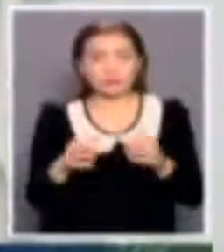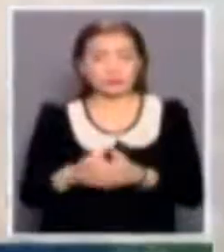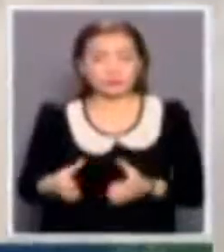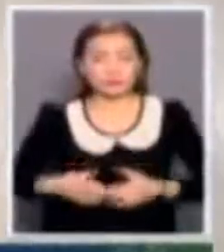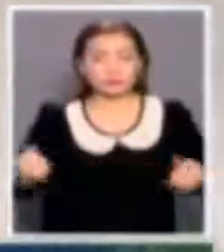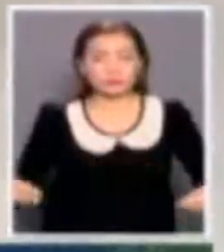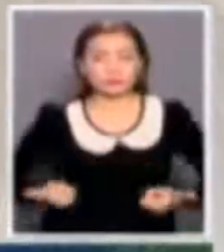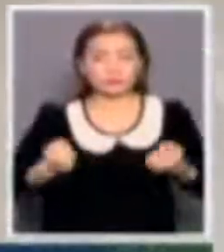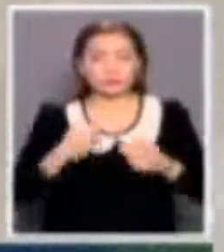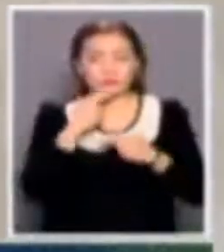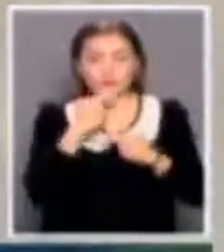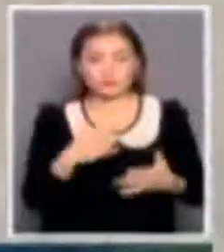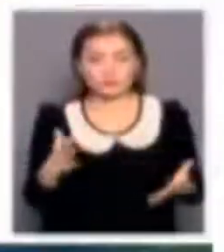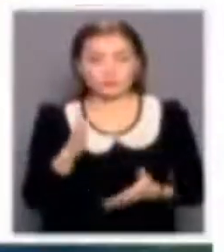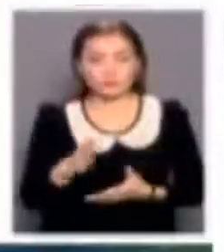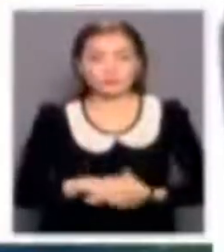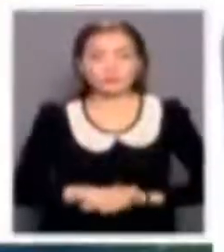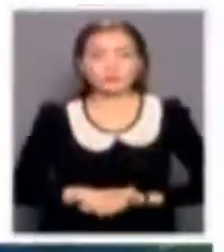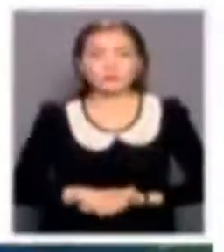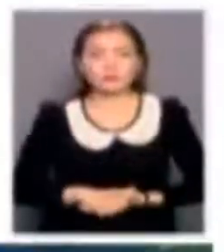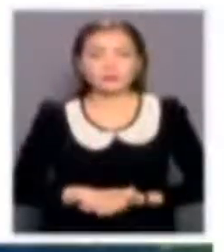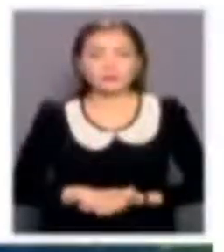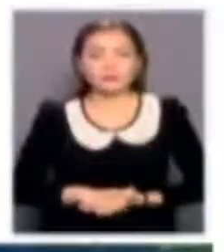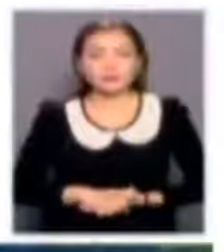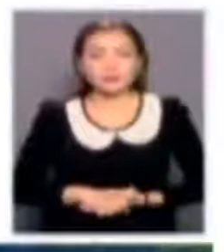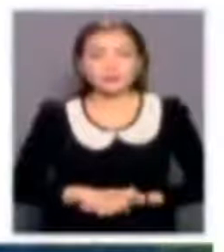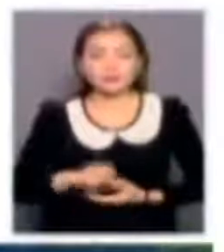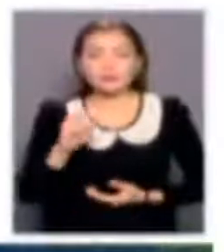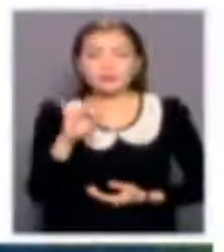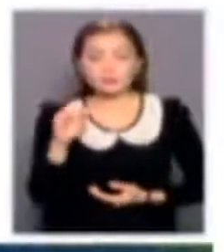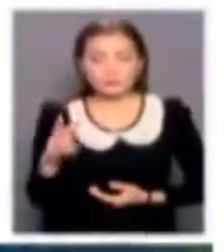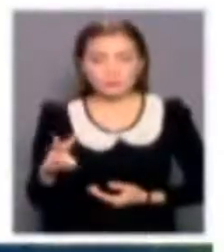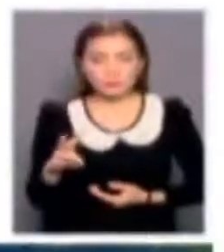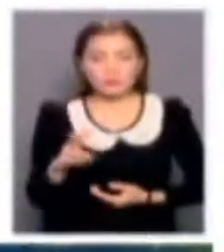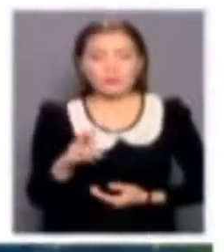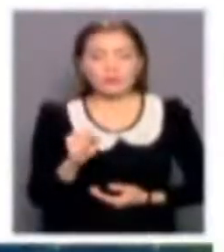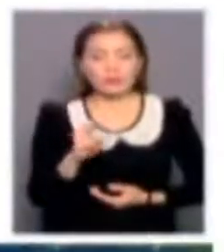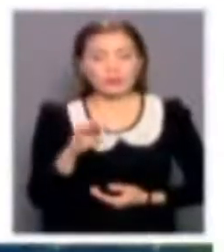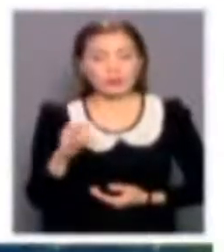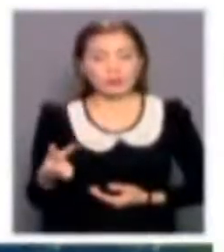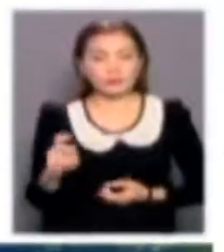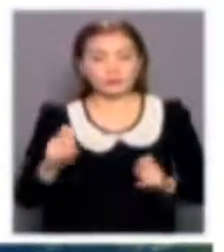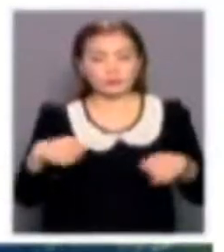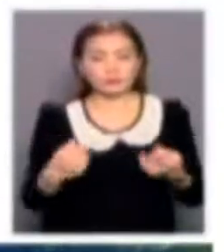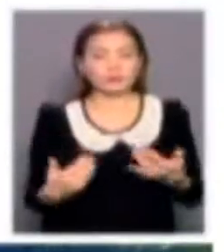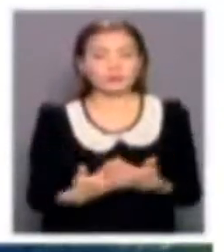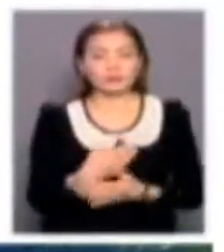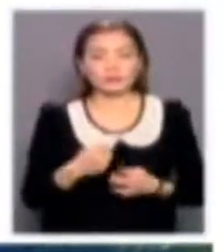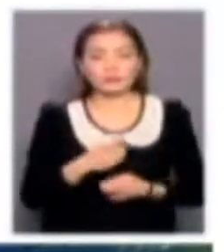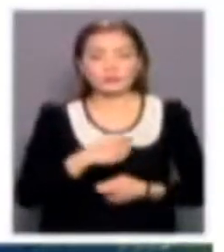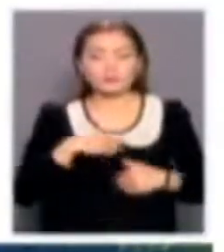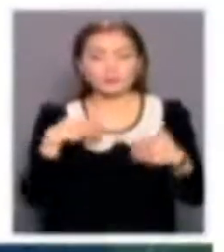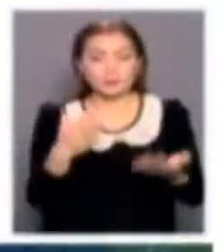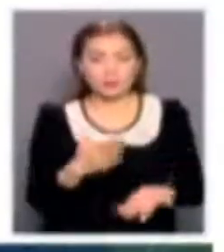ұйымдардың қолдауы ерекше. Мына тәуелсіздігіміздің қарсаңызда облыс әкімі Махамбетұлы Досқалиұлының атынан сіздерге зор ризашылықпен